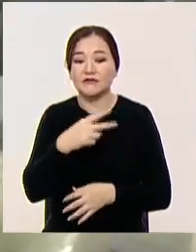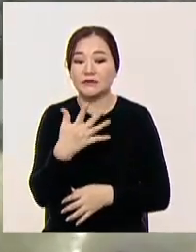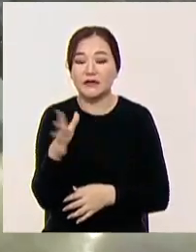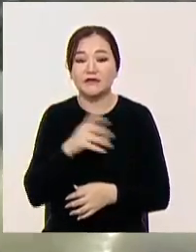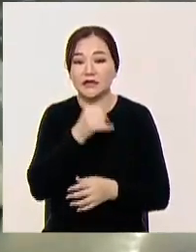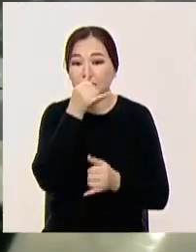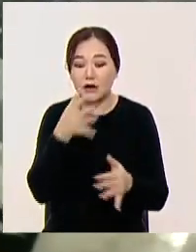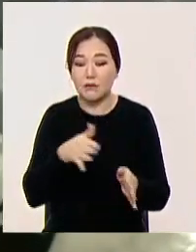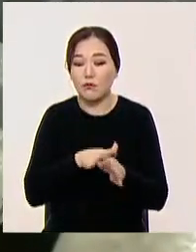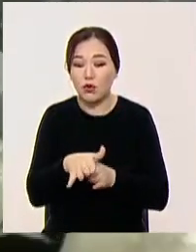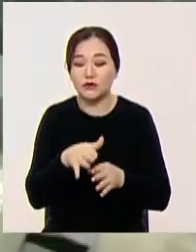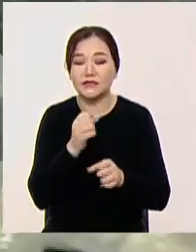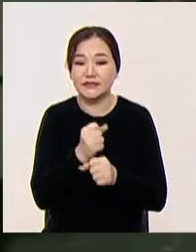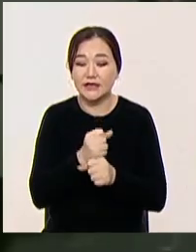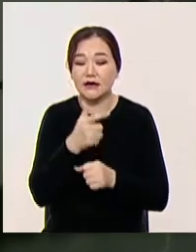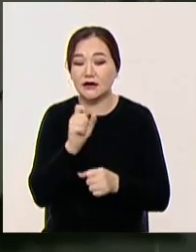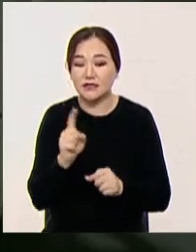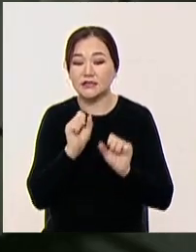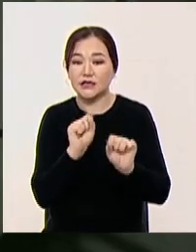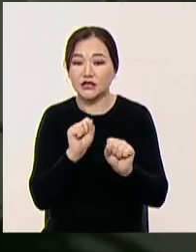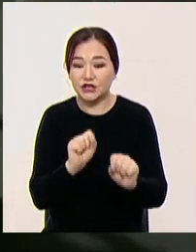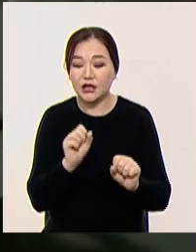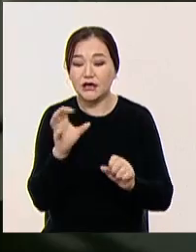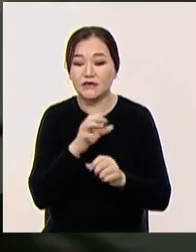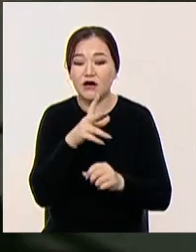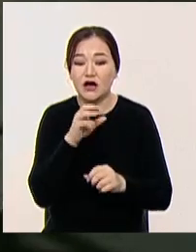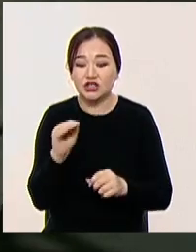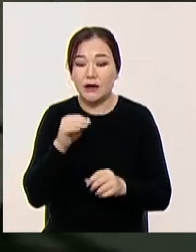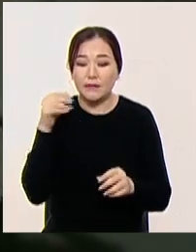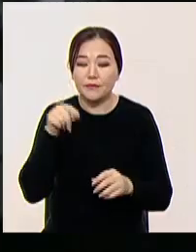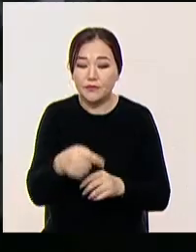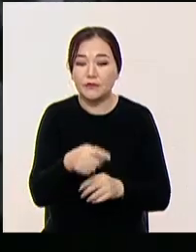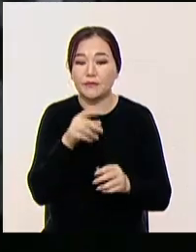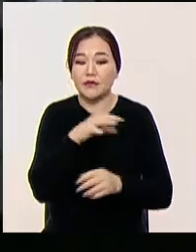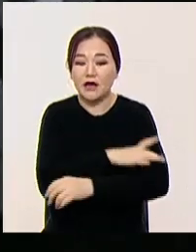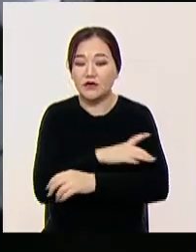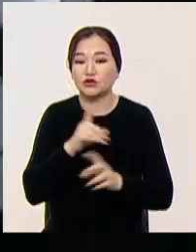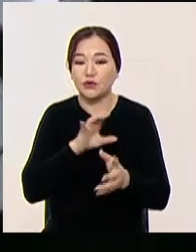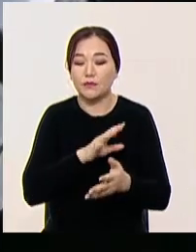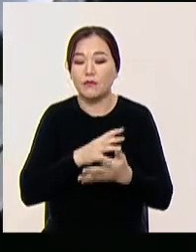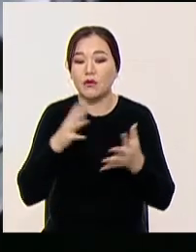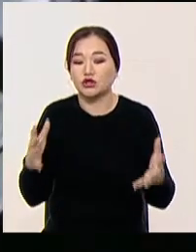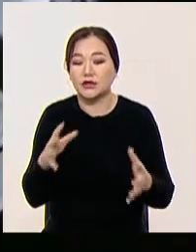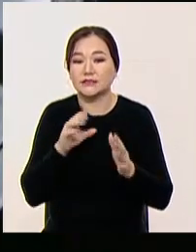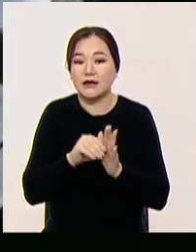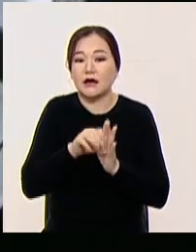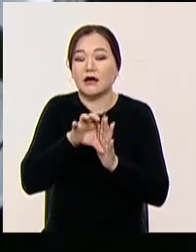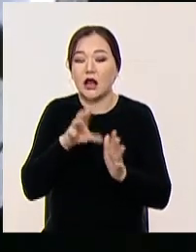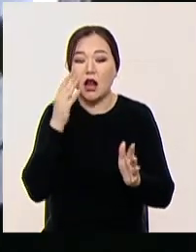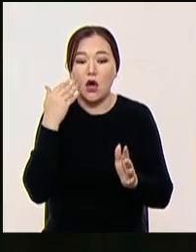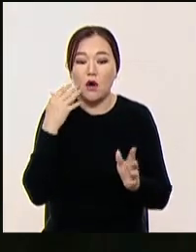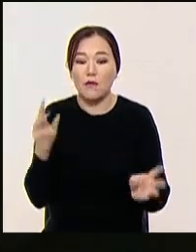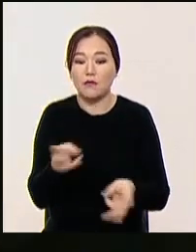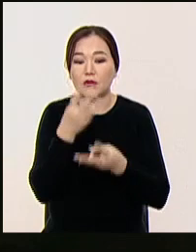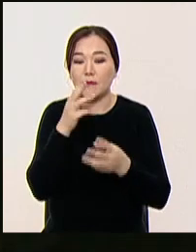не могли полноценно обслуживать датчики газовой защиты. Скважины бурили без пылеподавления, что привело к большому скоплению легко воспламеняющейся